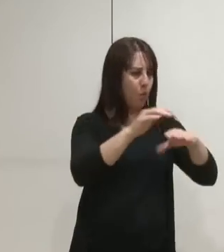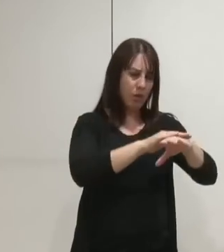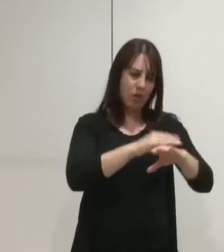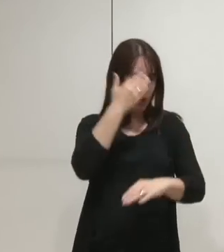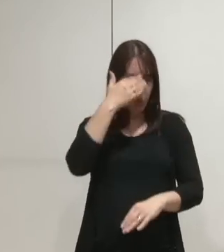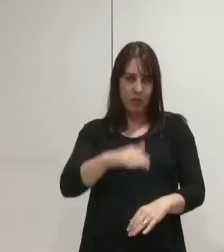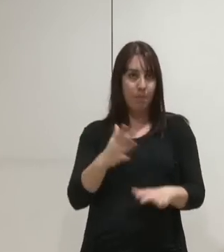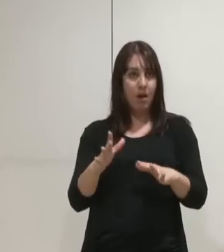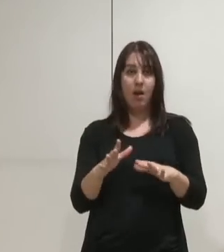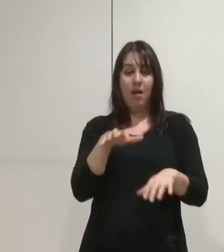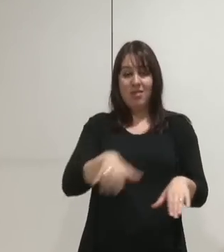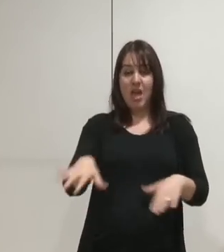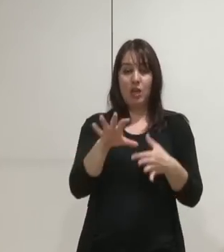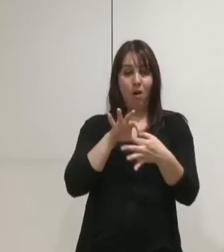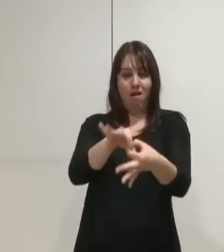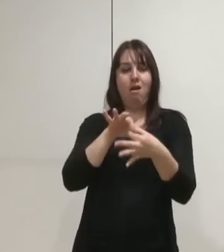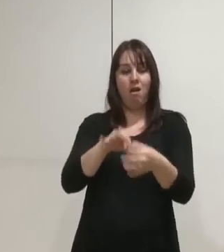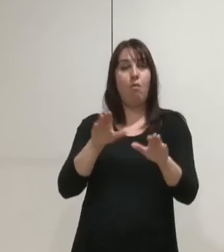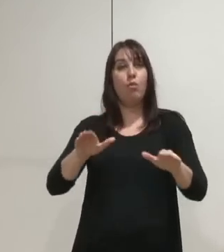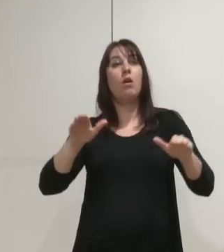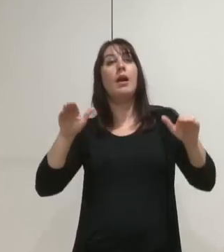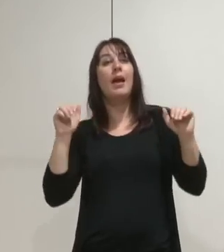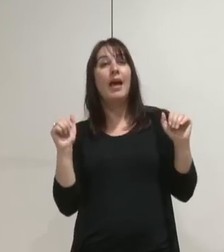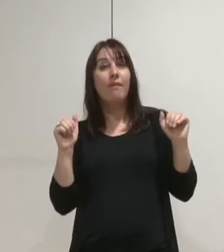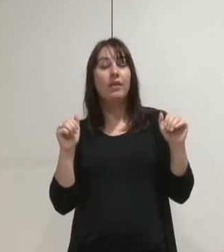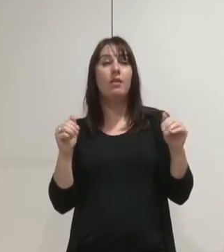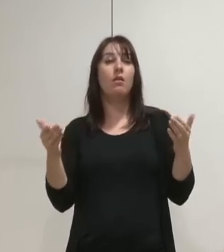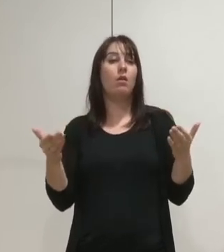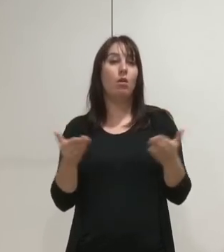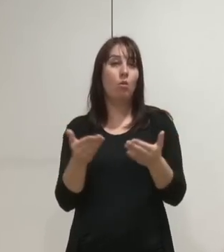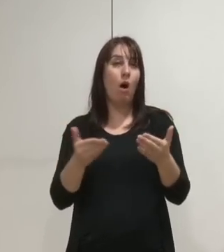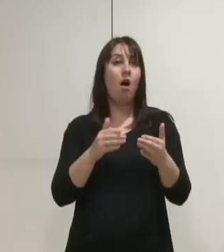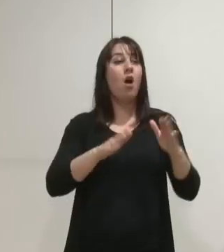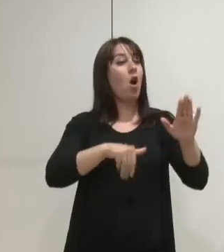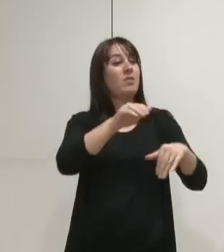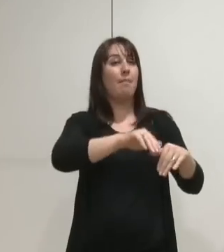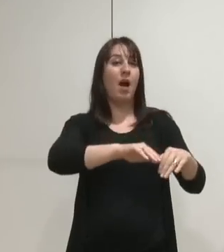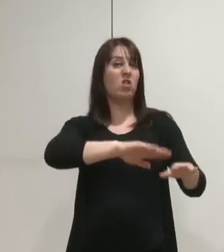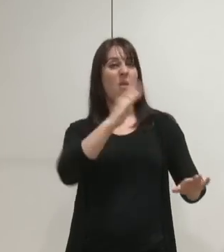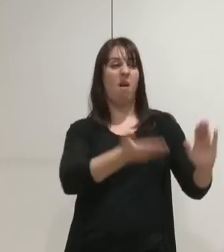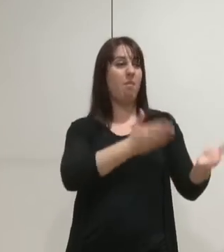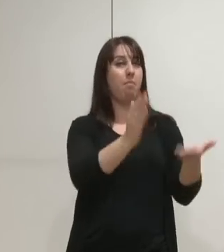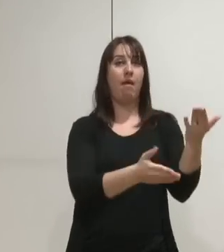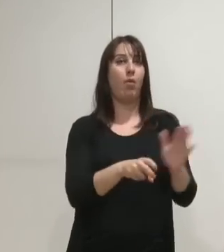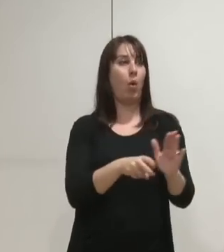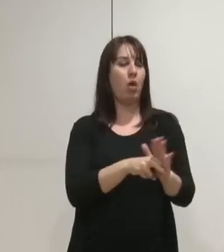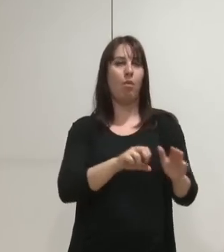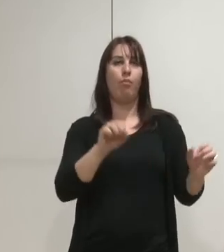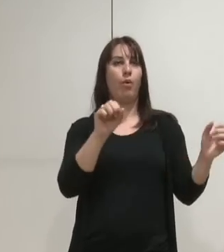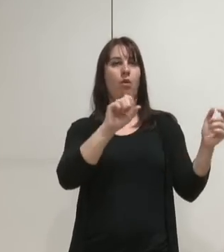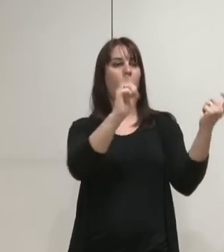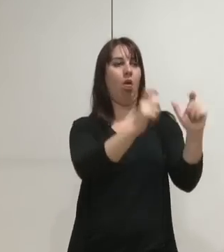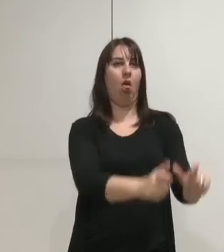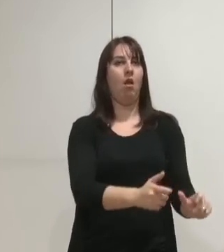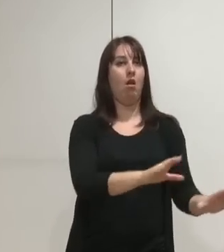lien avec le territoire pour éviter un risque de siphonnage de ce qui March dans cette agglomération et qui pourrai être